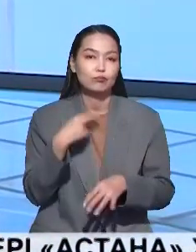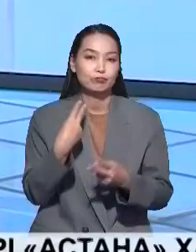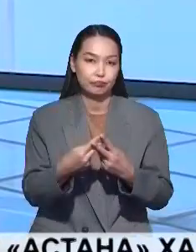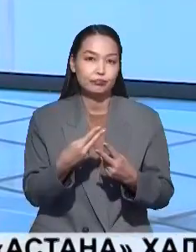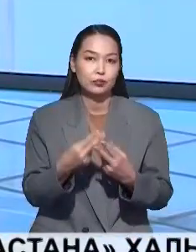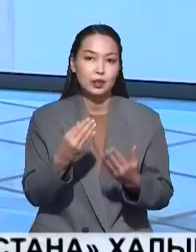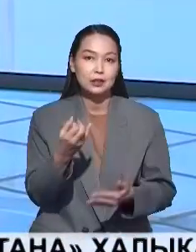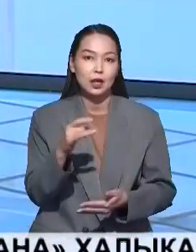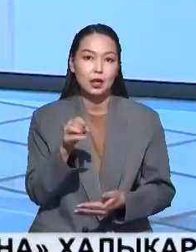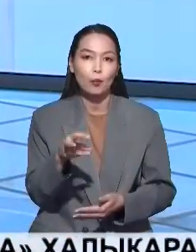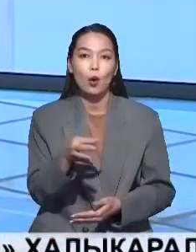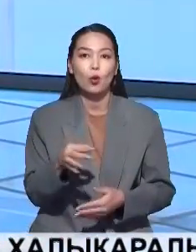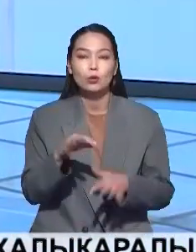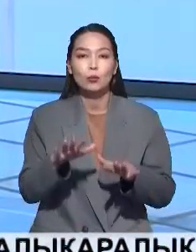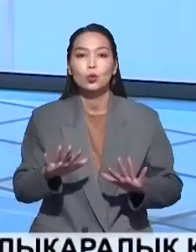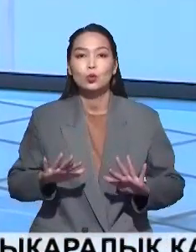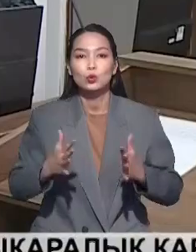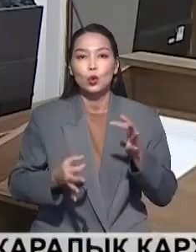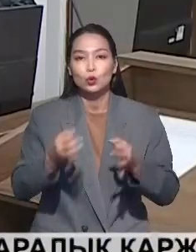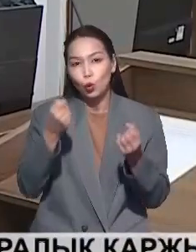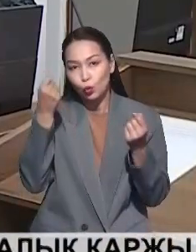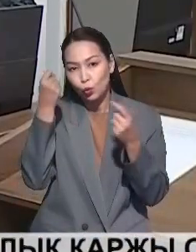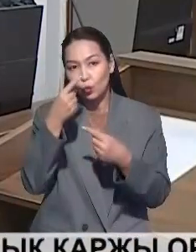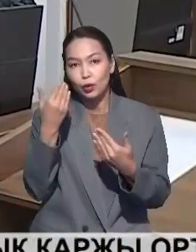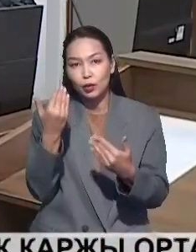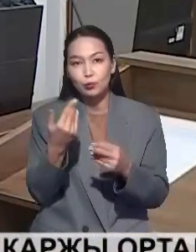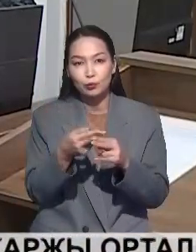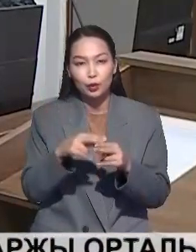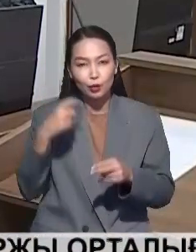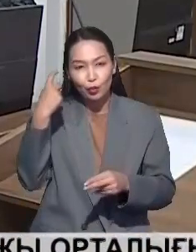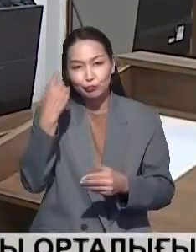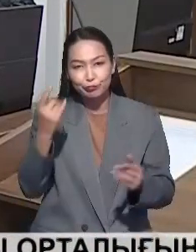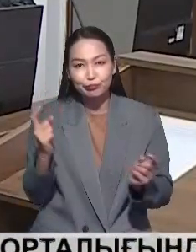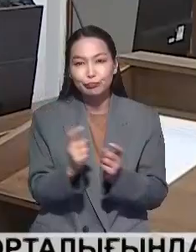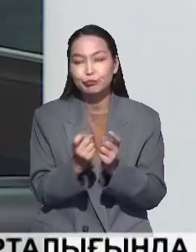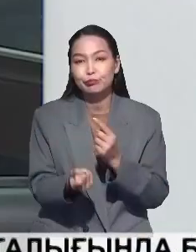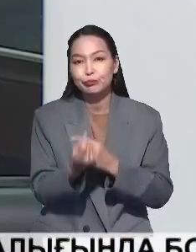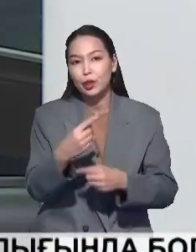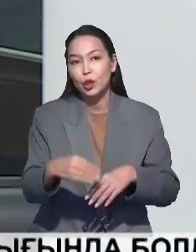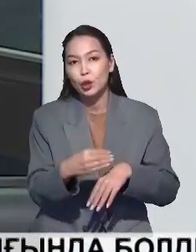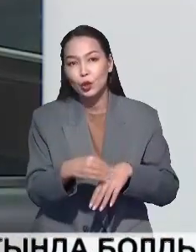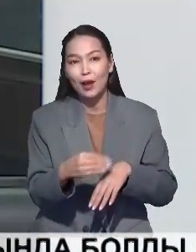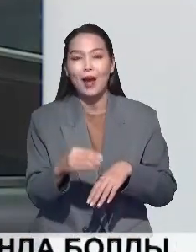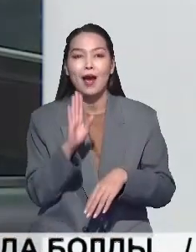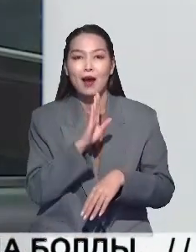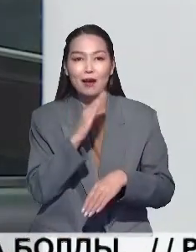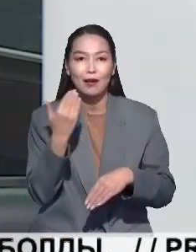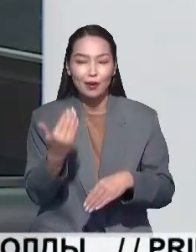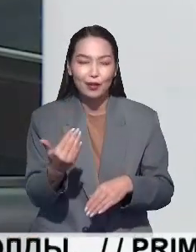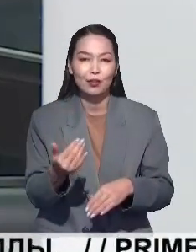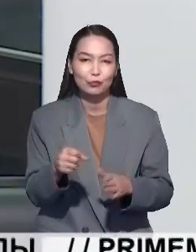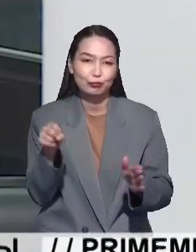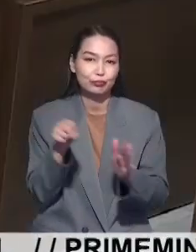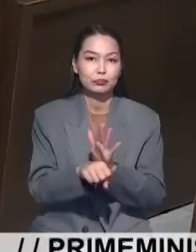Оқиға Сайрам ауданында болды. Сотта белгілі болғандай, ішкілікке тойып келіп жанжал шығарған күйеуін әйелі қылқындырып өлтіріп